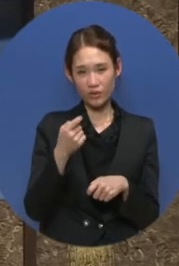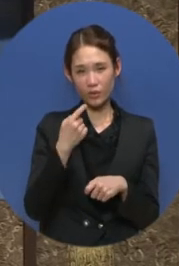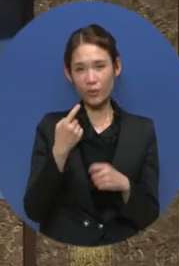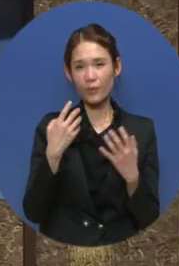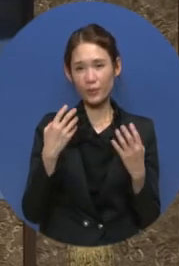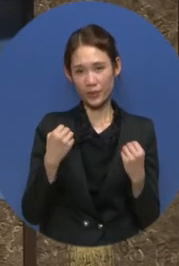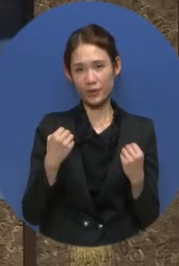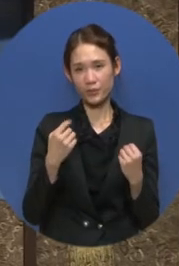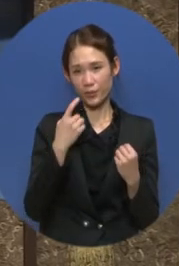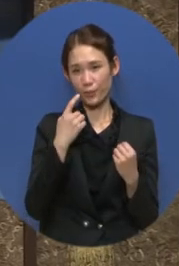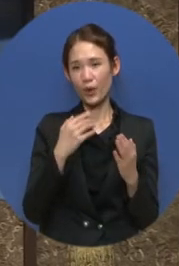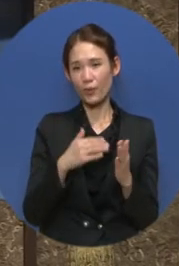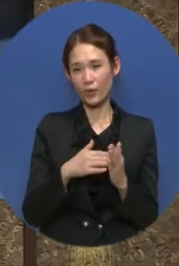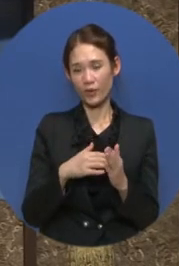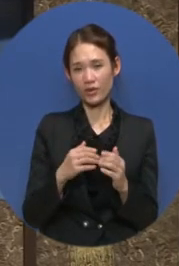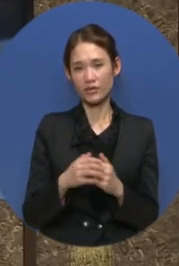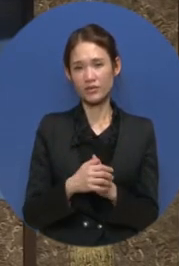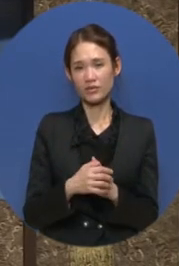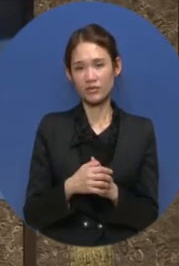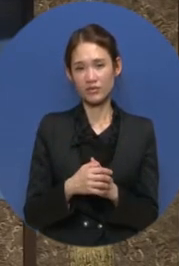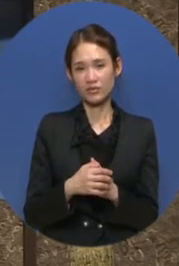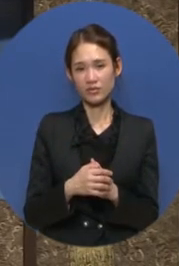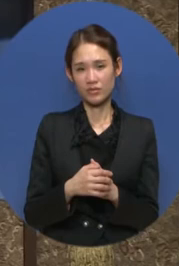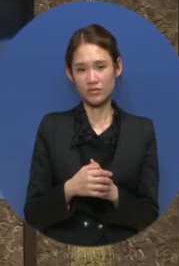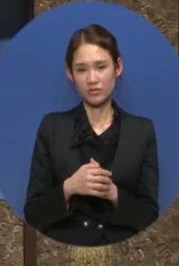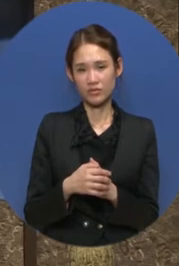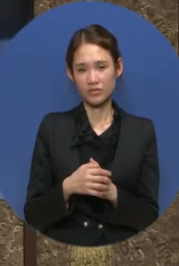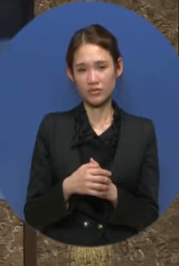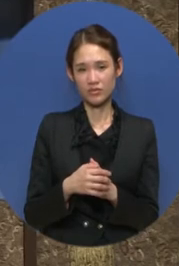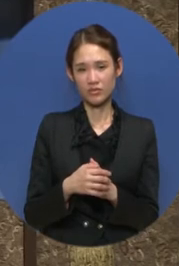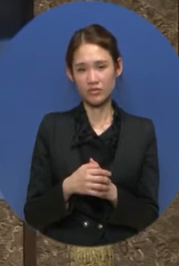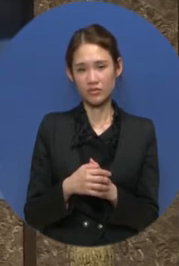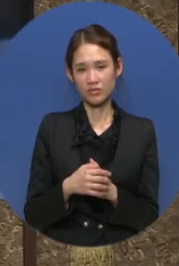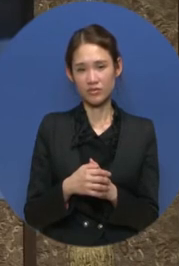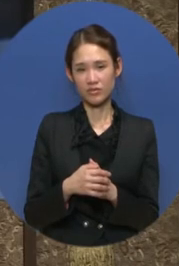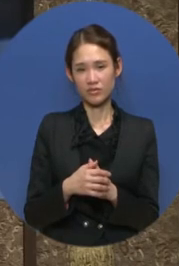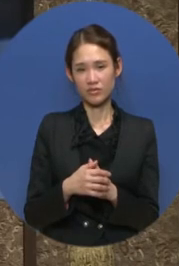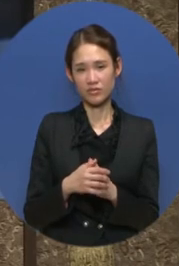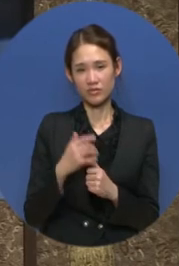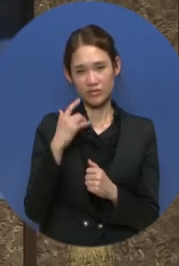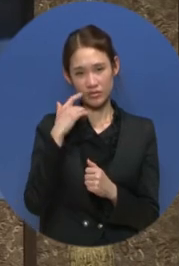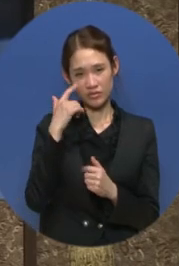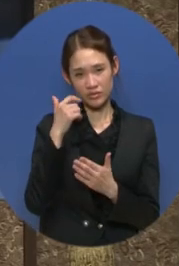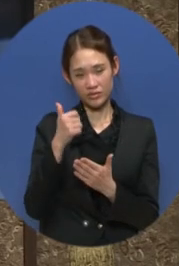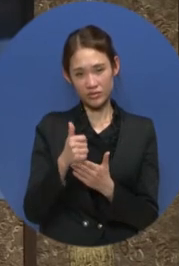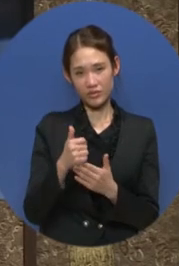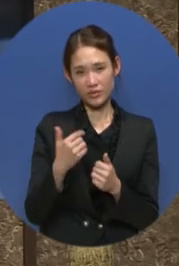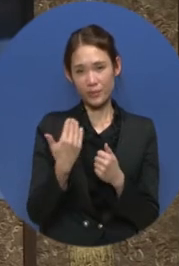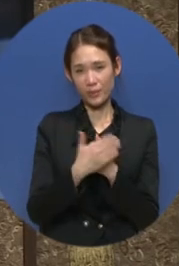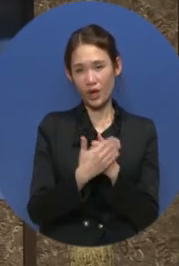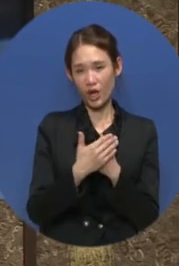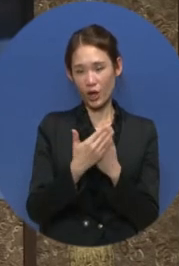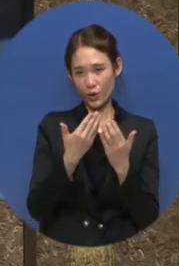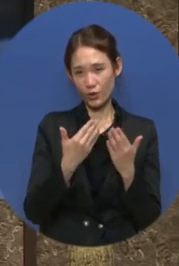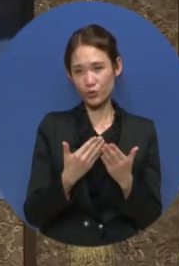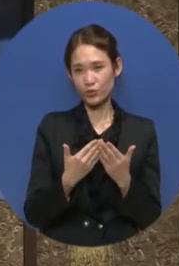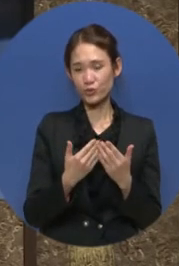네. 제가 거기서 많이 배웠습니다. 아. 그래서 거기서 그분은 이제 아무래도 목회자님이다 보니까